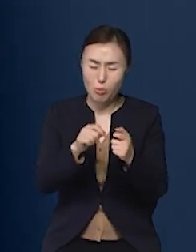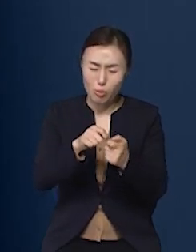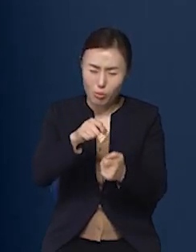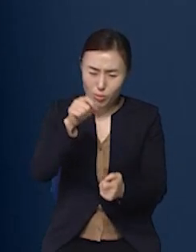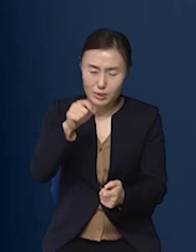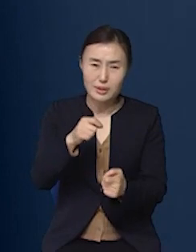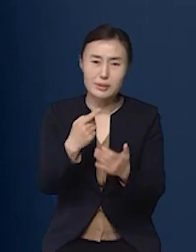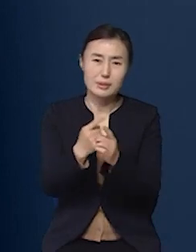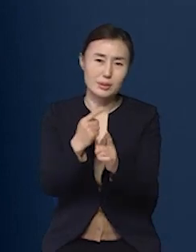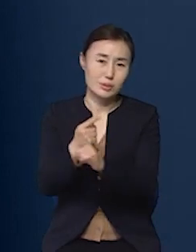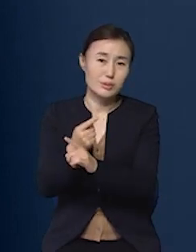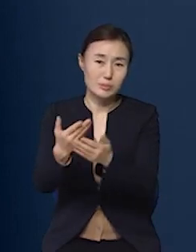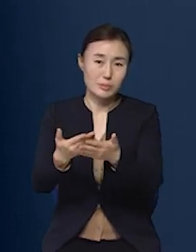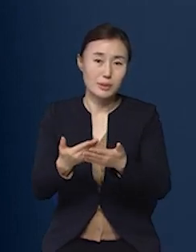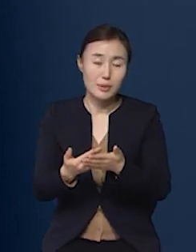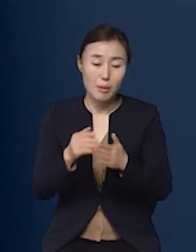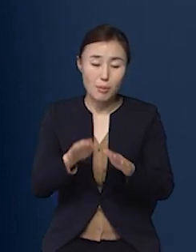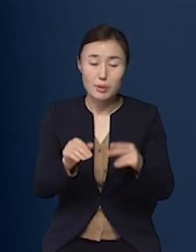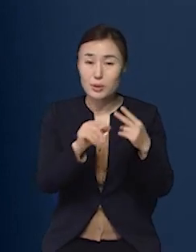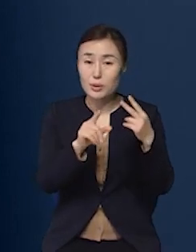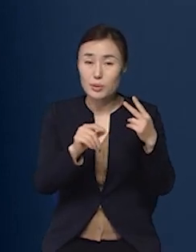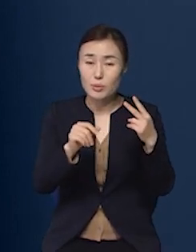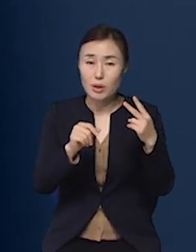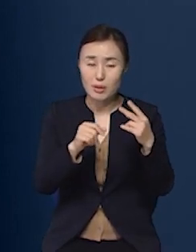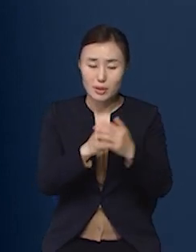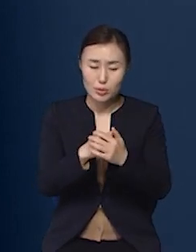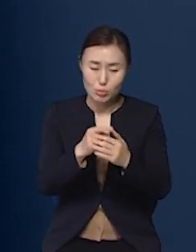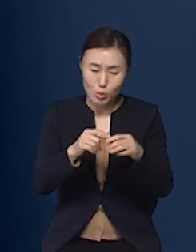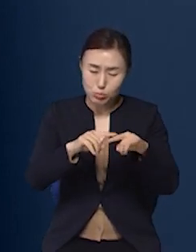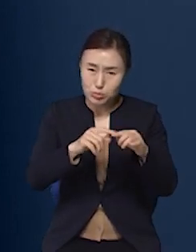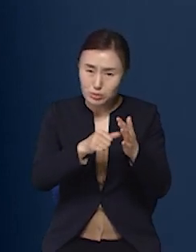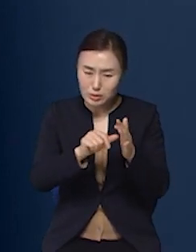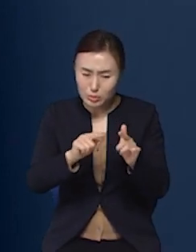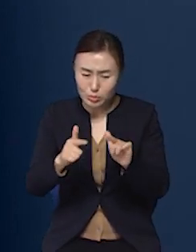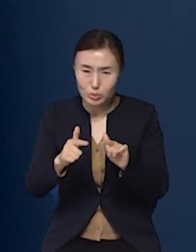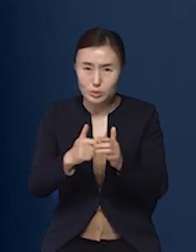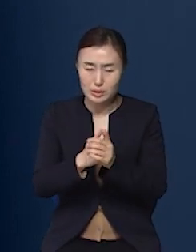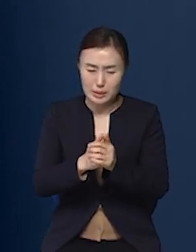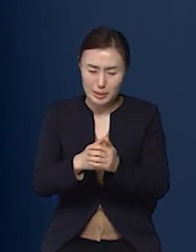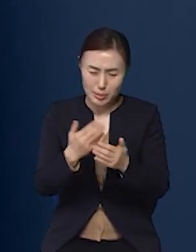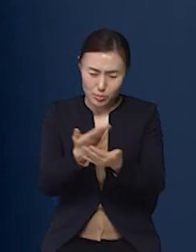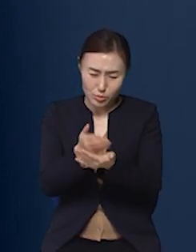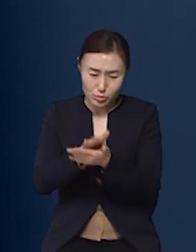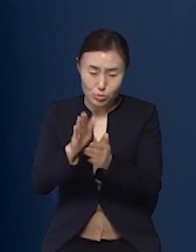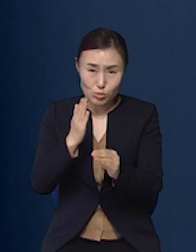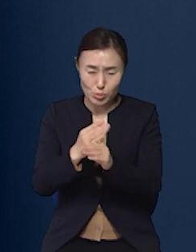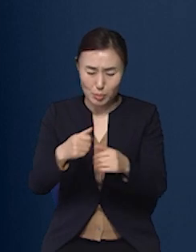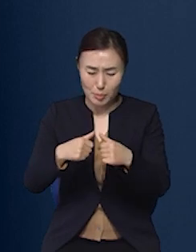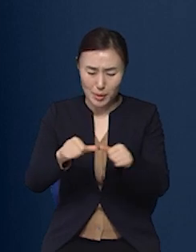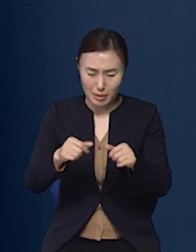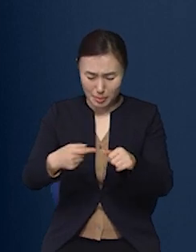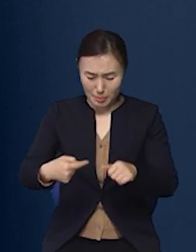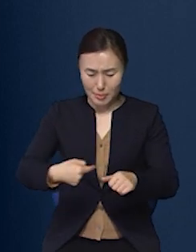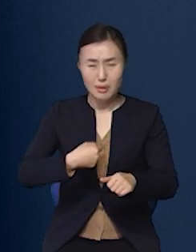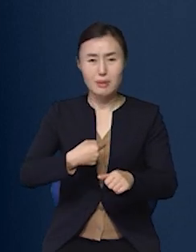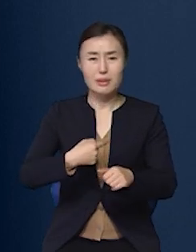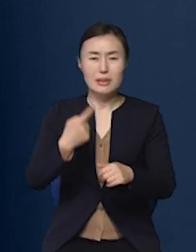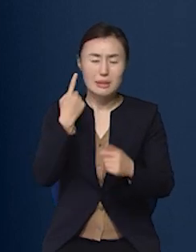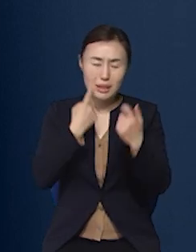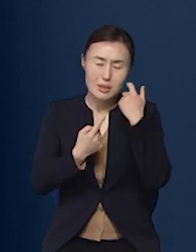겁니다. 올해 2월에는 금형 부품을 교체하던 중 파편이 몸에 튀면서 크게 다칠 뻔하기도